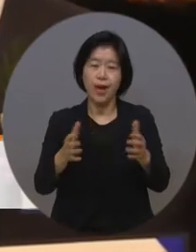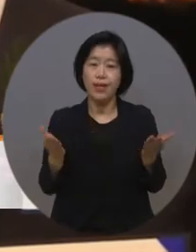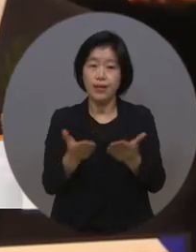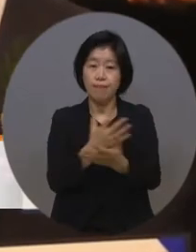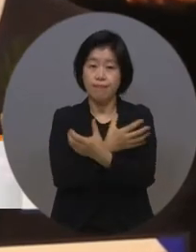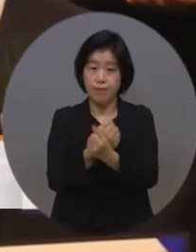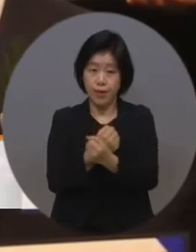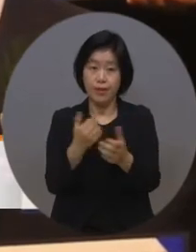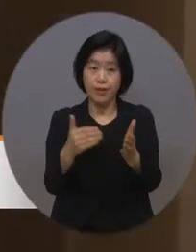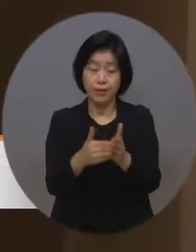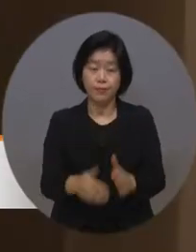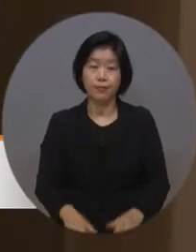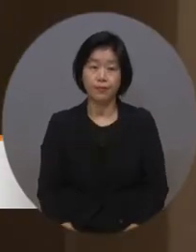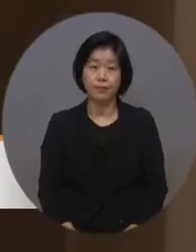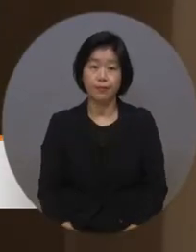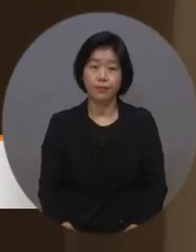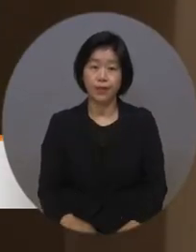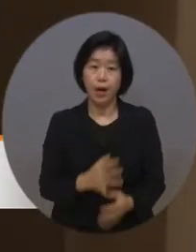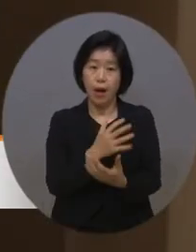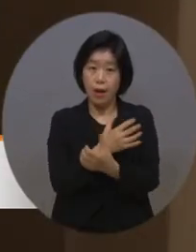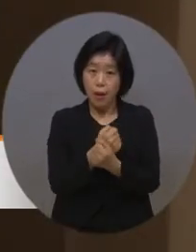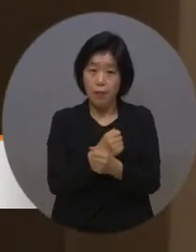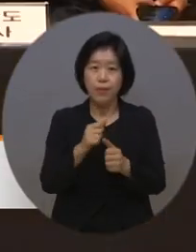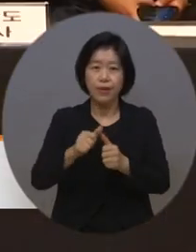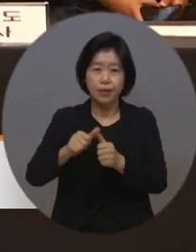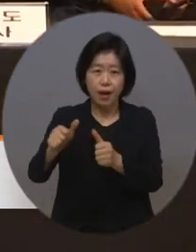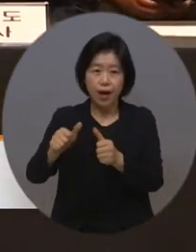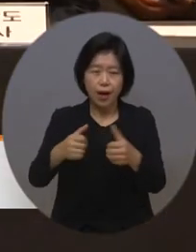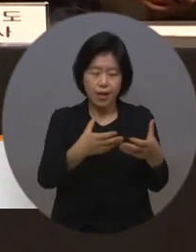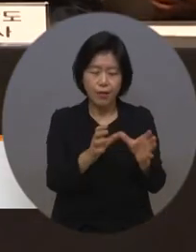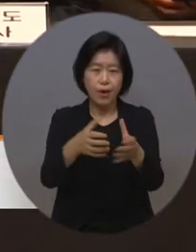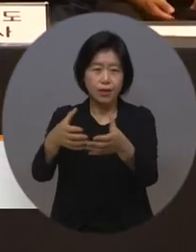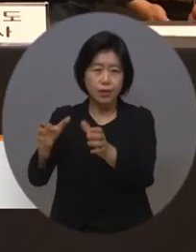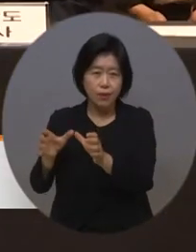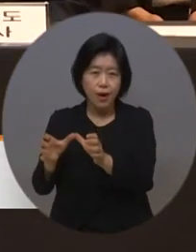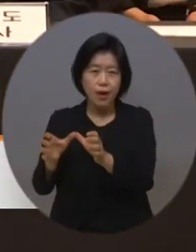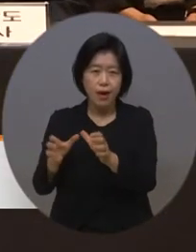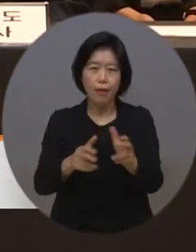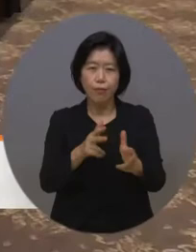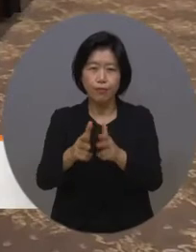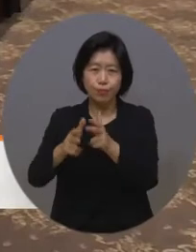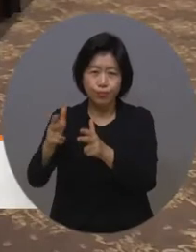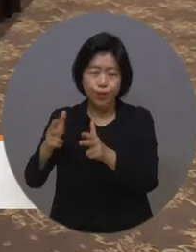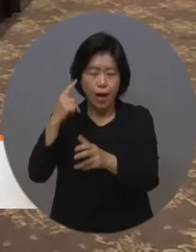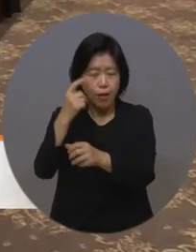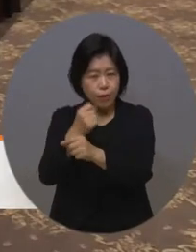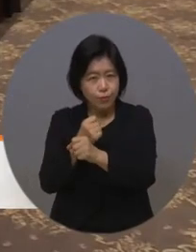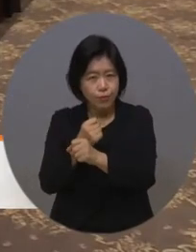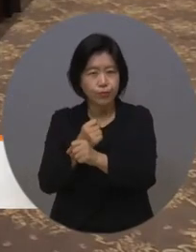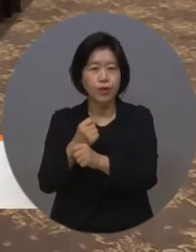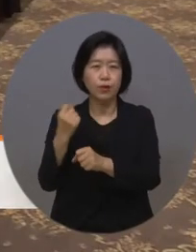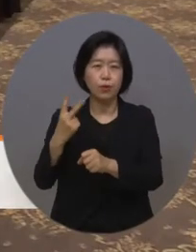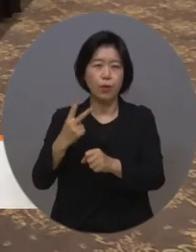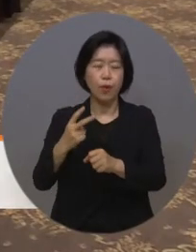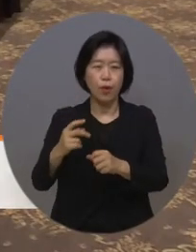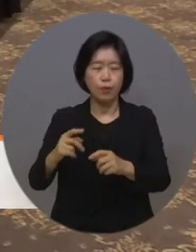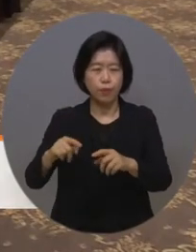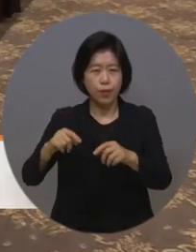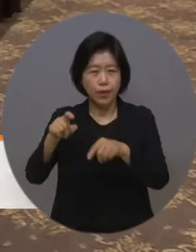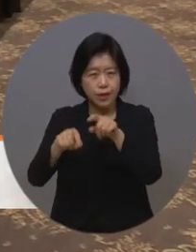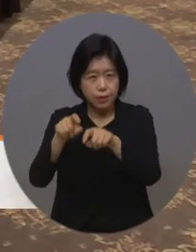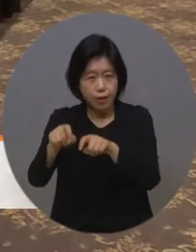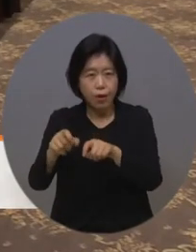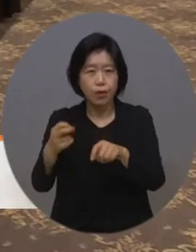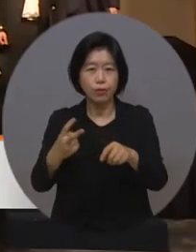협약식을 가졌습니다. 협약에 따라 각 기관과 기업은 친환경 선박의 연구개발 도입, 그리고 실용화를 위해 상호 협력